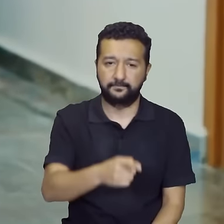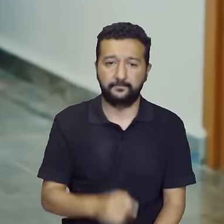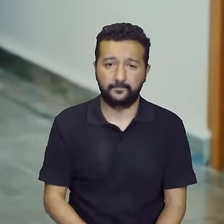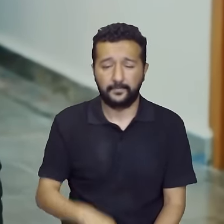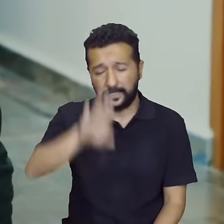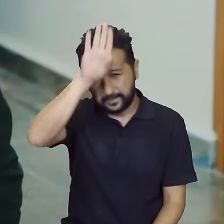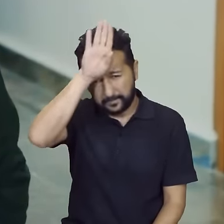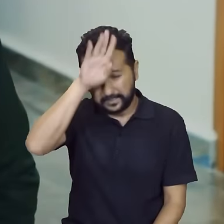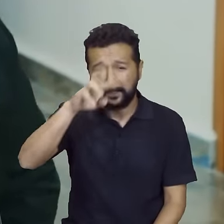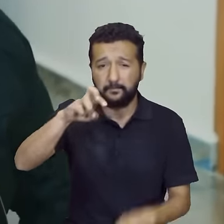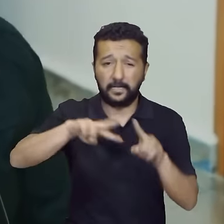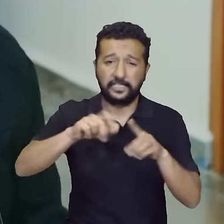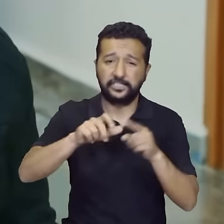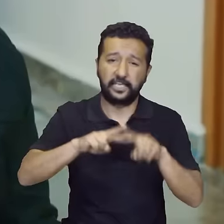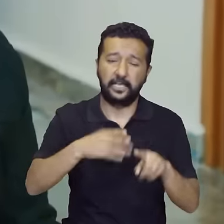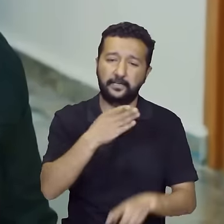Paşam.